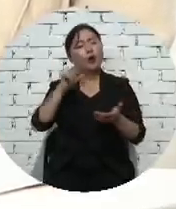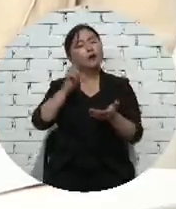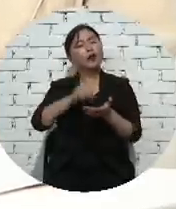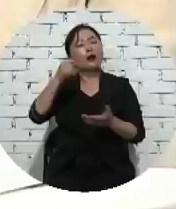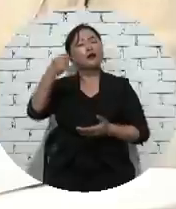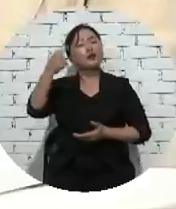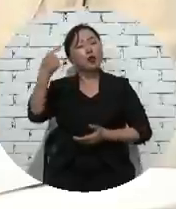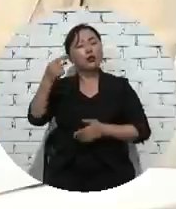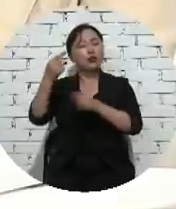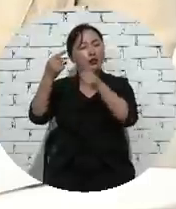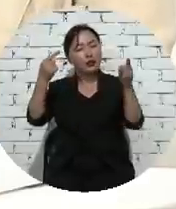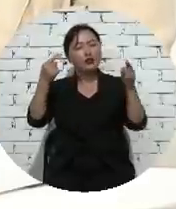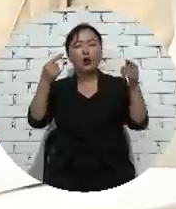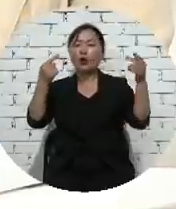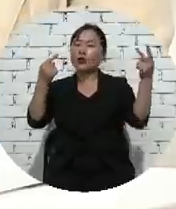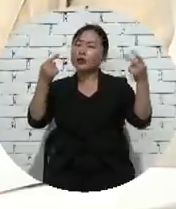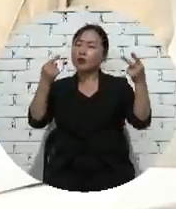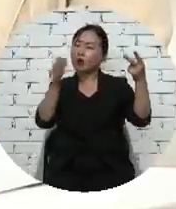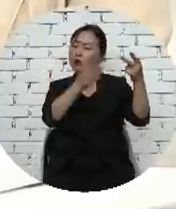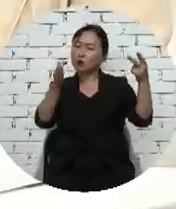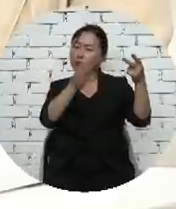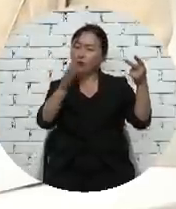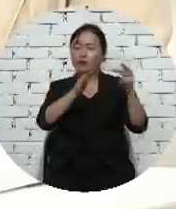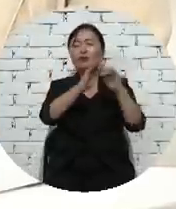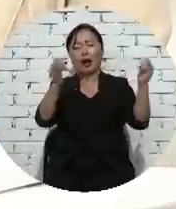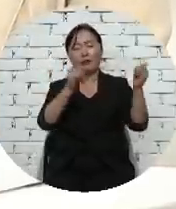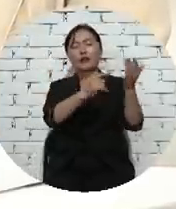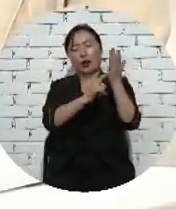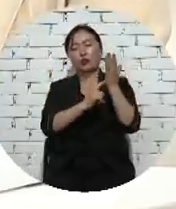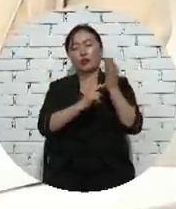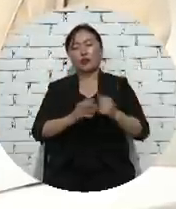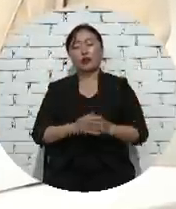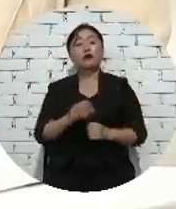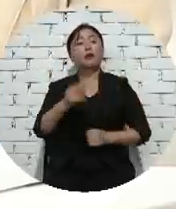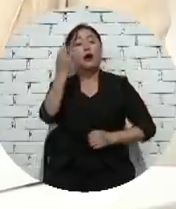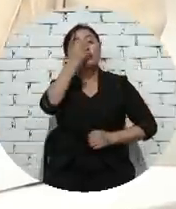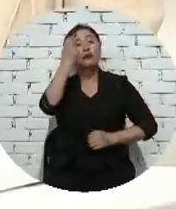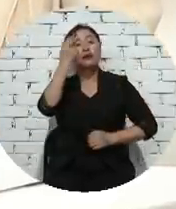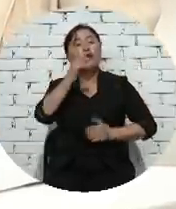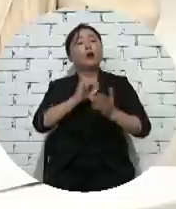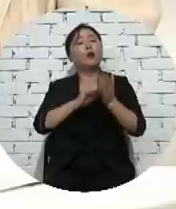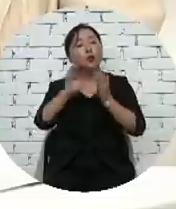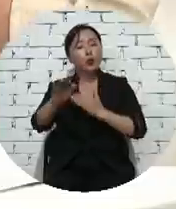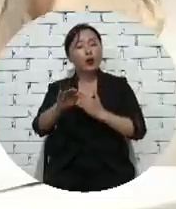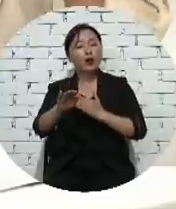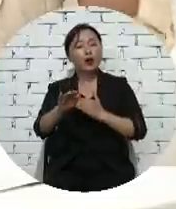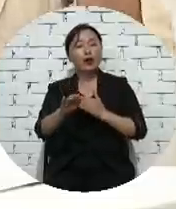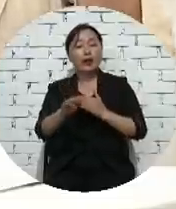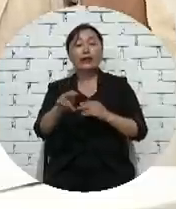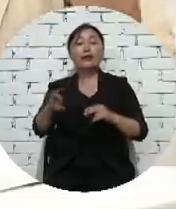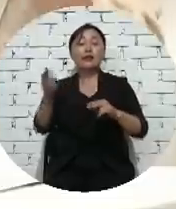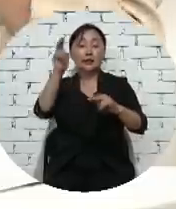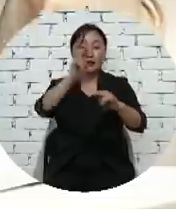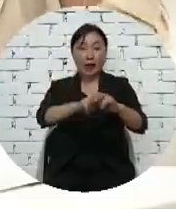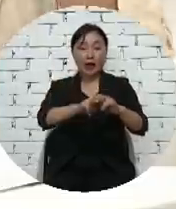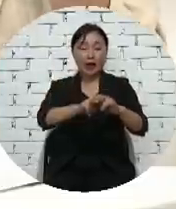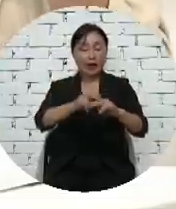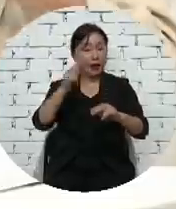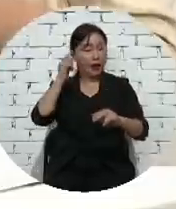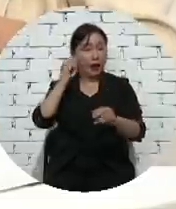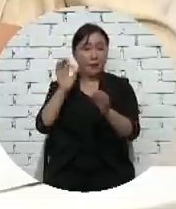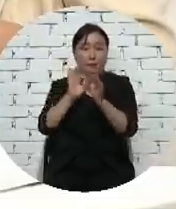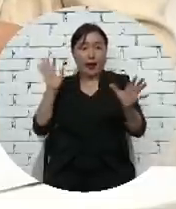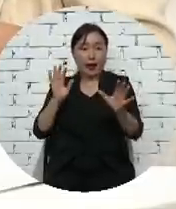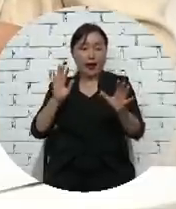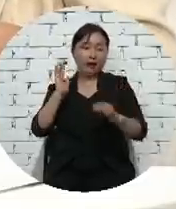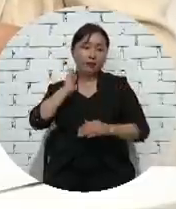명 정도의 소환자가 나옵니다. 예, 좋습니다. 네. 그 적폐 수사를 하시고 네. 나서 지금 네. 이 자리에 정반대에 예기치 네. 못했던